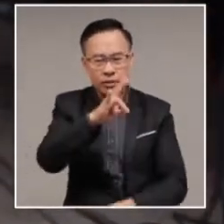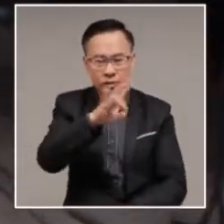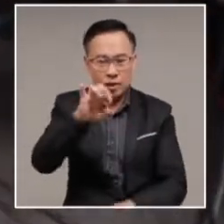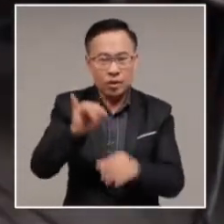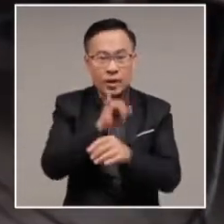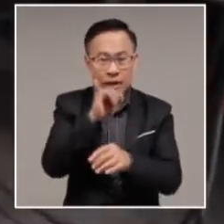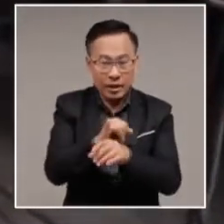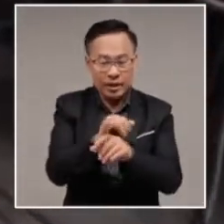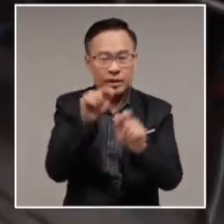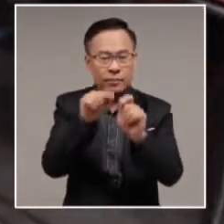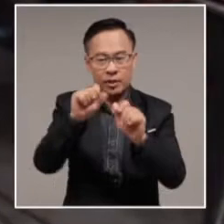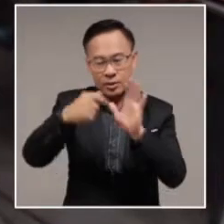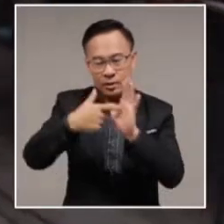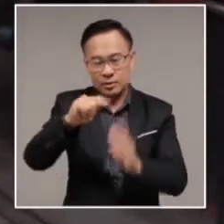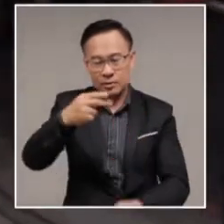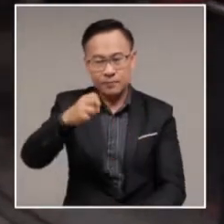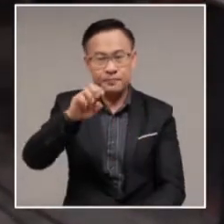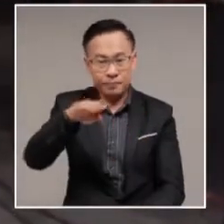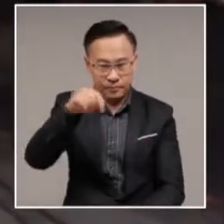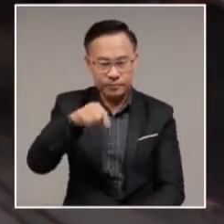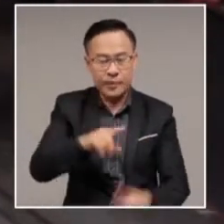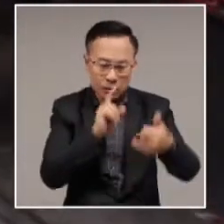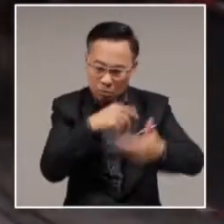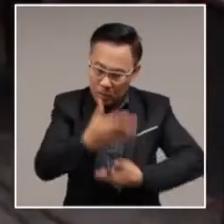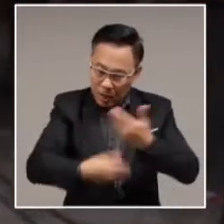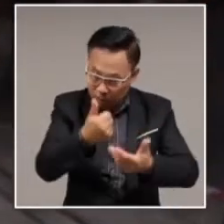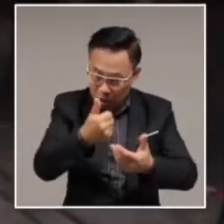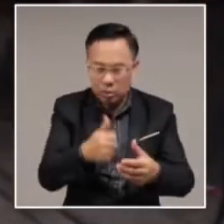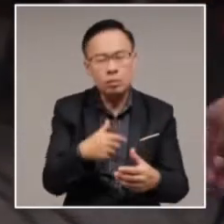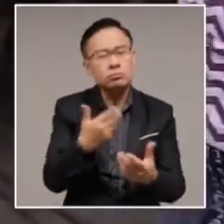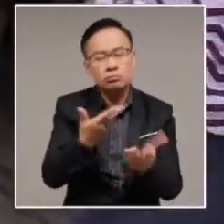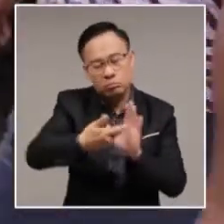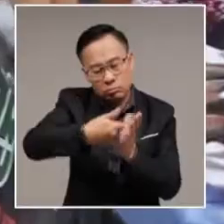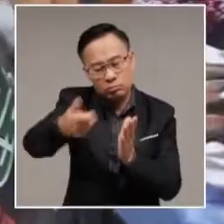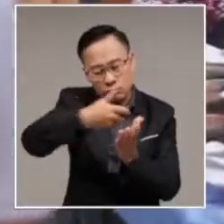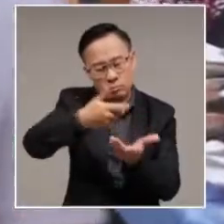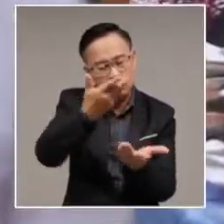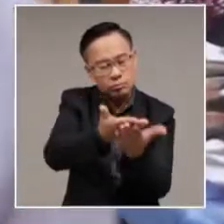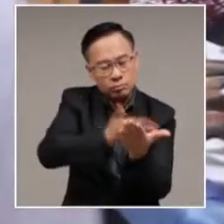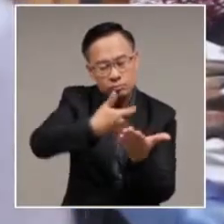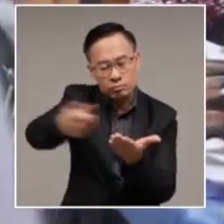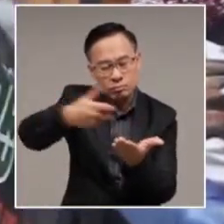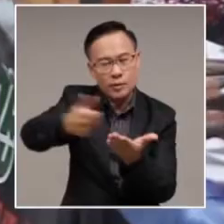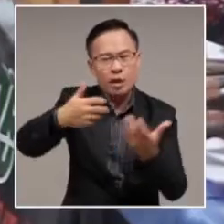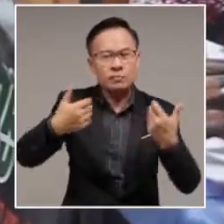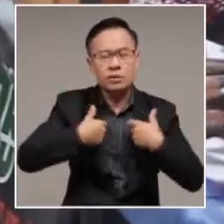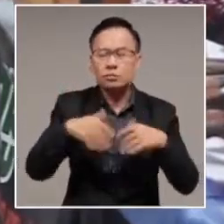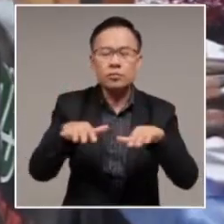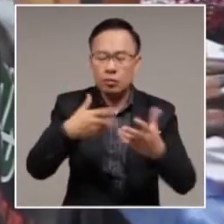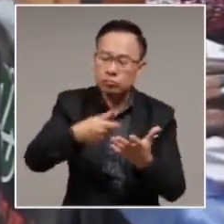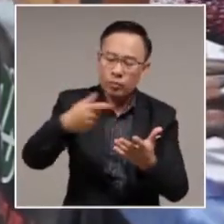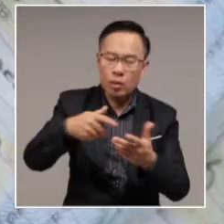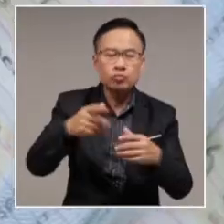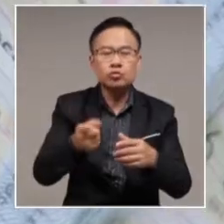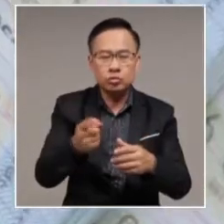ร ่ขายดีไหมคะพี ่ก็ขายได้เรื่อยๆค่ะ แล้วอย่างนี้นี่คือในเรื่องของสลากอะค่ะอันนี้เ